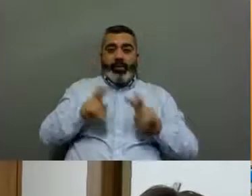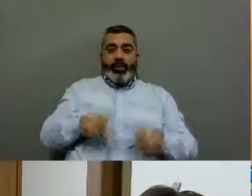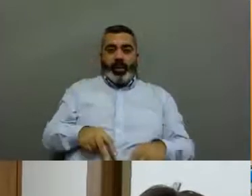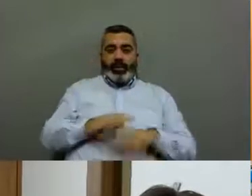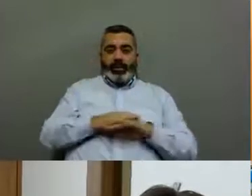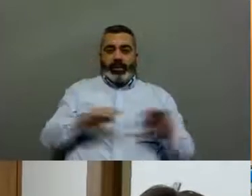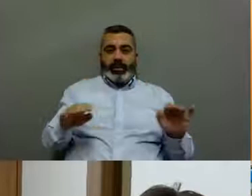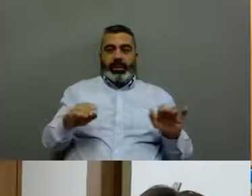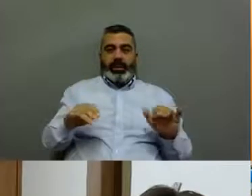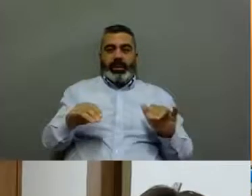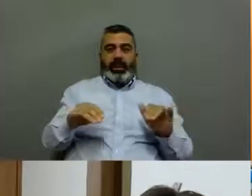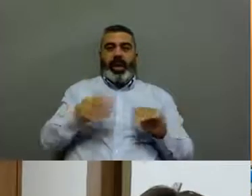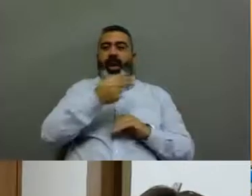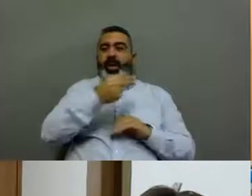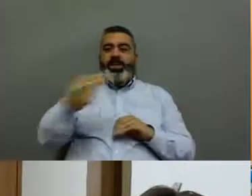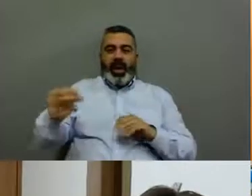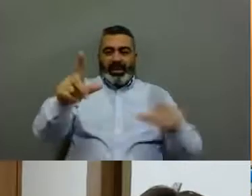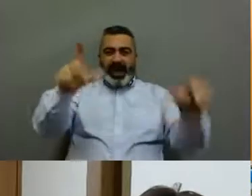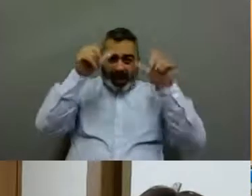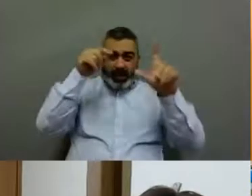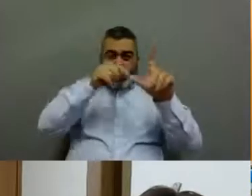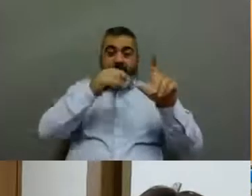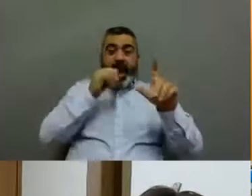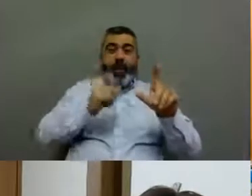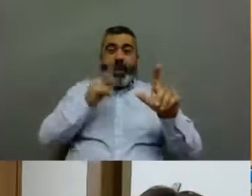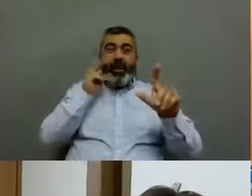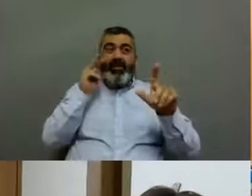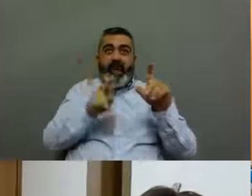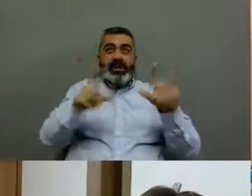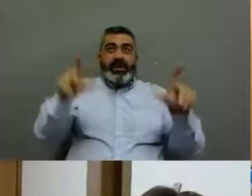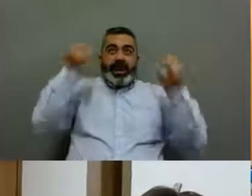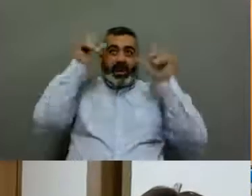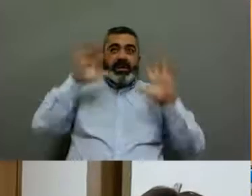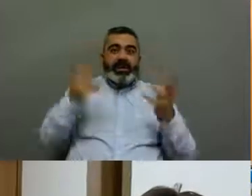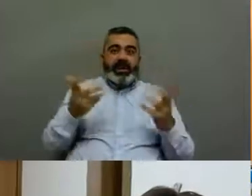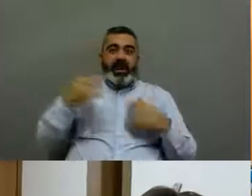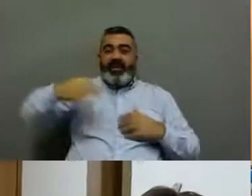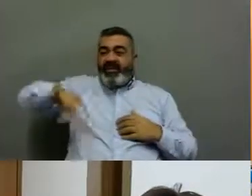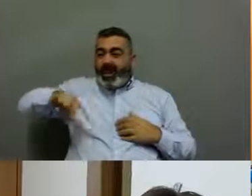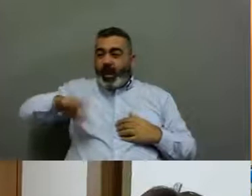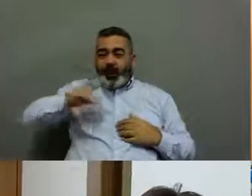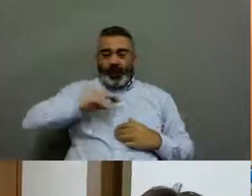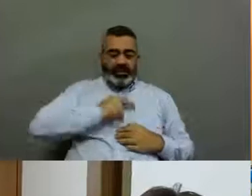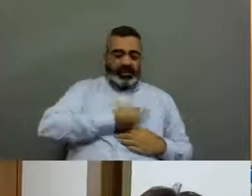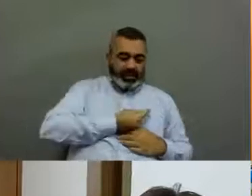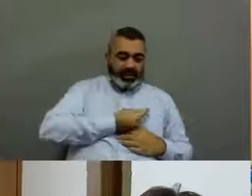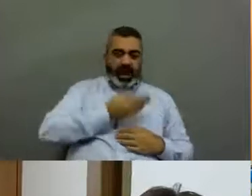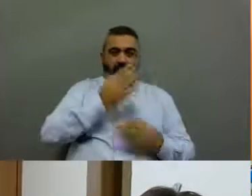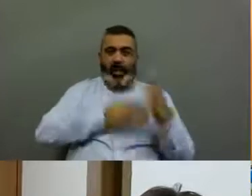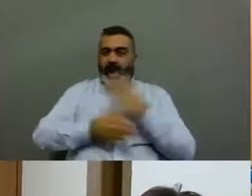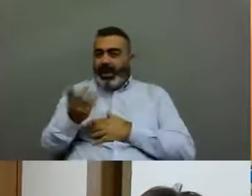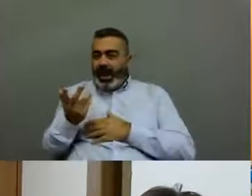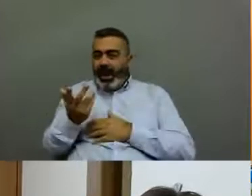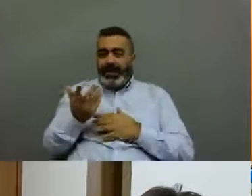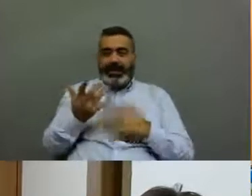καταπολέμησης του ίδιου του στερεοτύπου, του προσδιορισμού του ατόμου ως διεμφυλικό, αλλά παράλληλα και ως άτομο με αναπηρία και